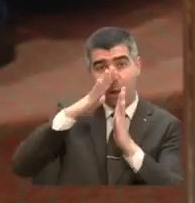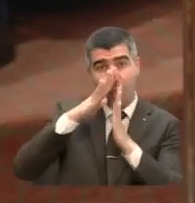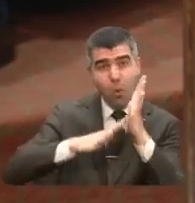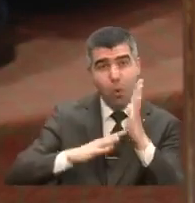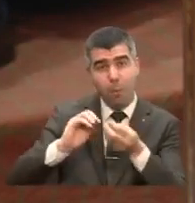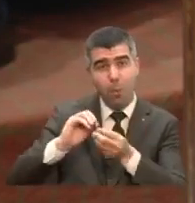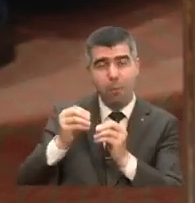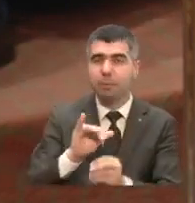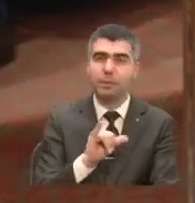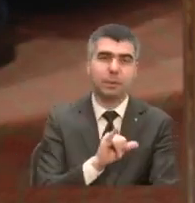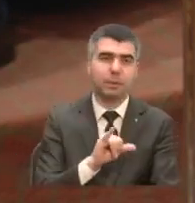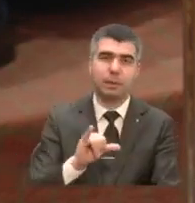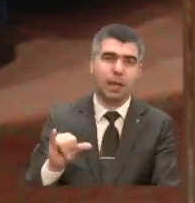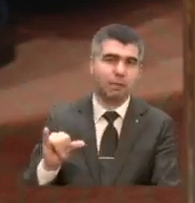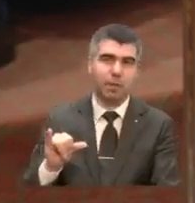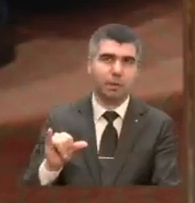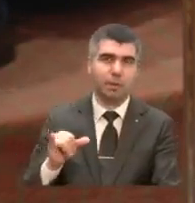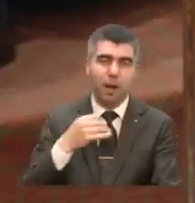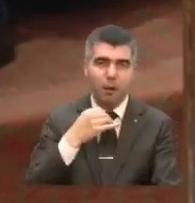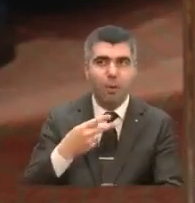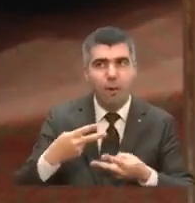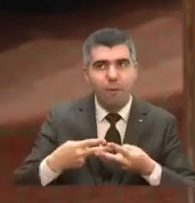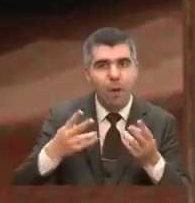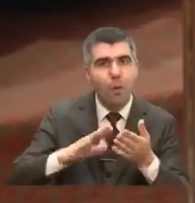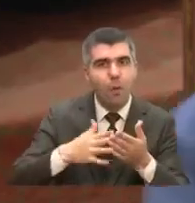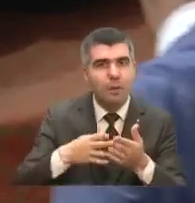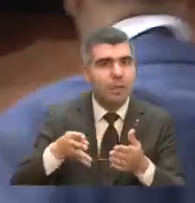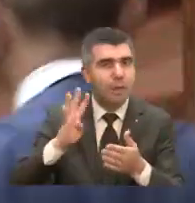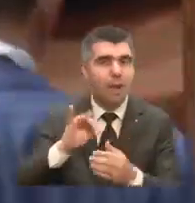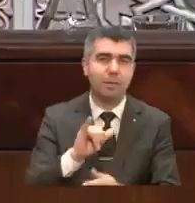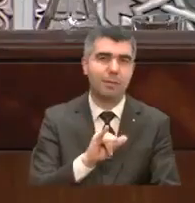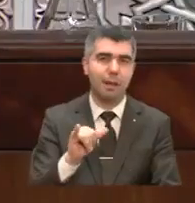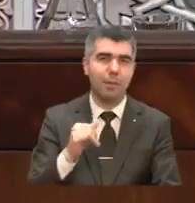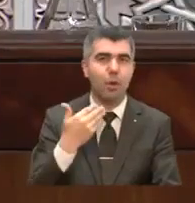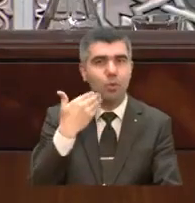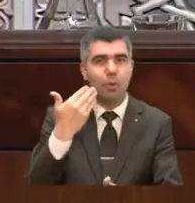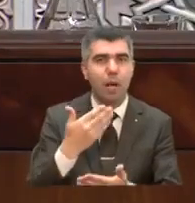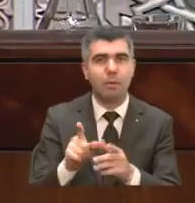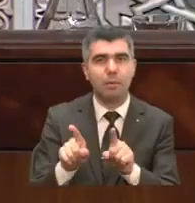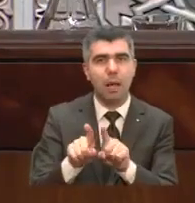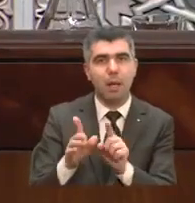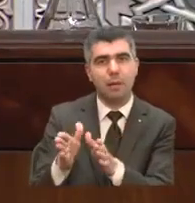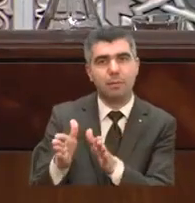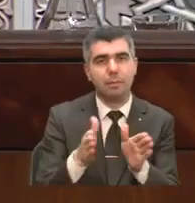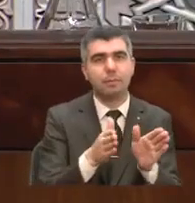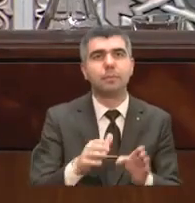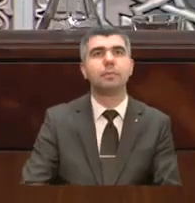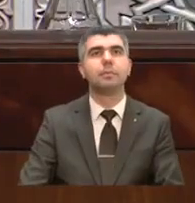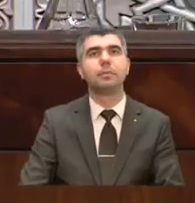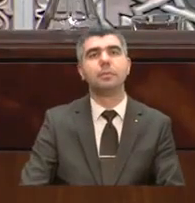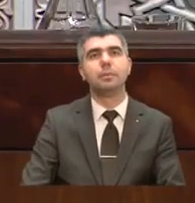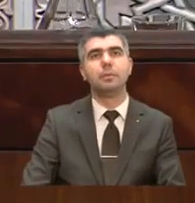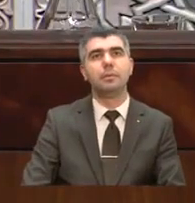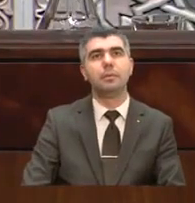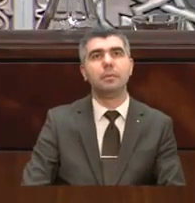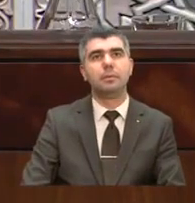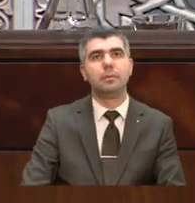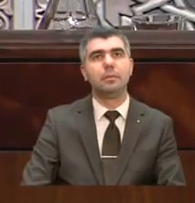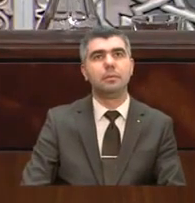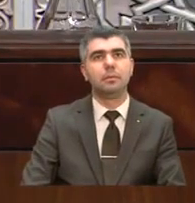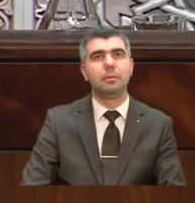تيولي هذا واحد النوع من العبث الذي لا يفيد بطبيعة الحال بلدنا. شكرا السيد الرئيس. شكرا السيد